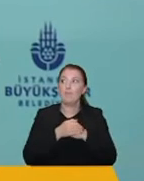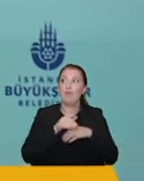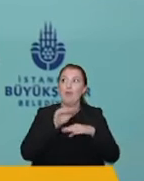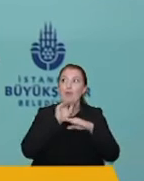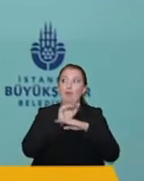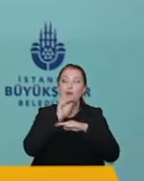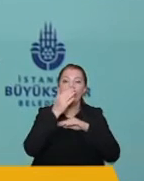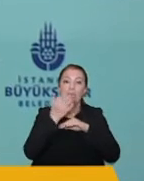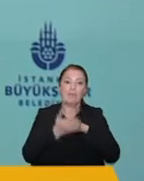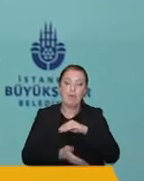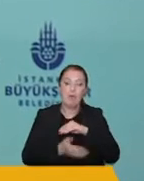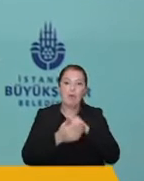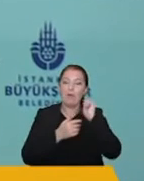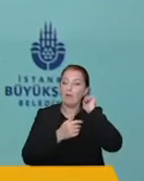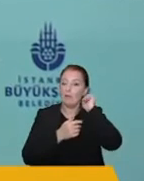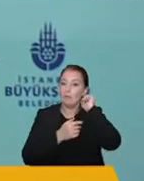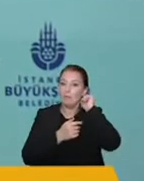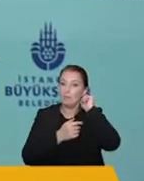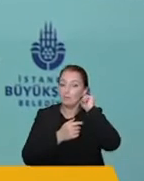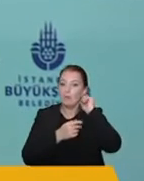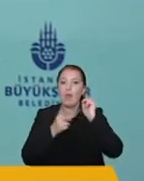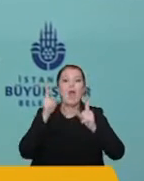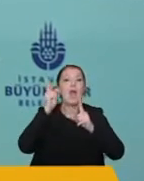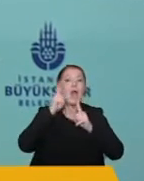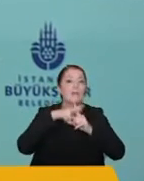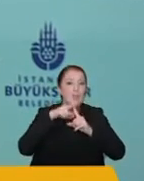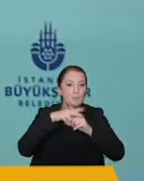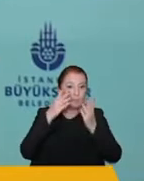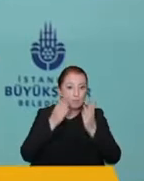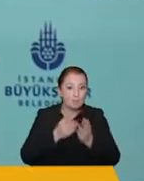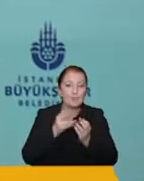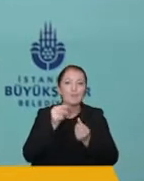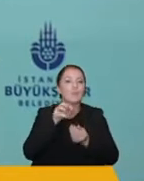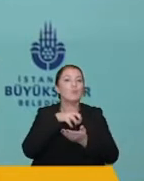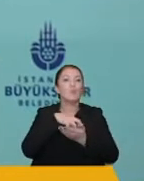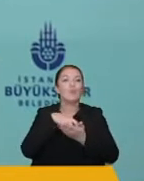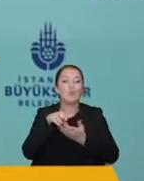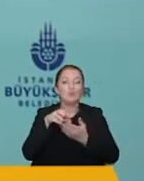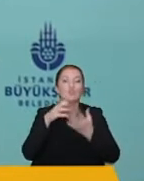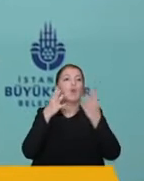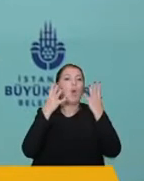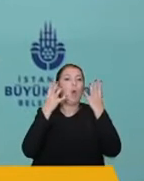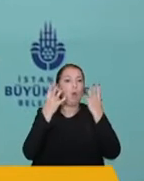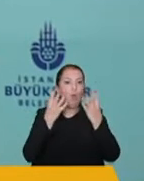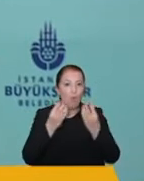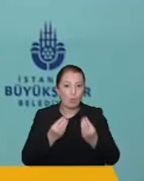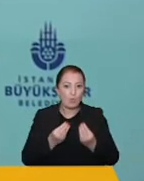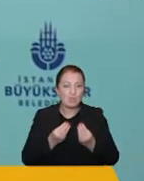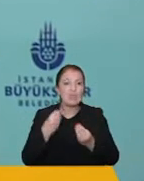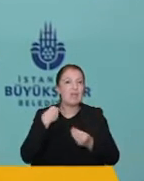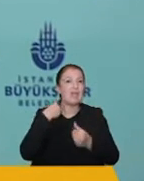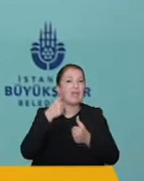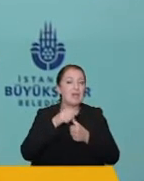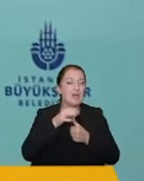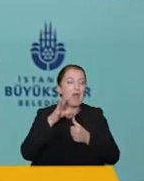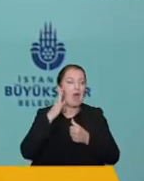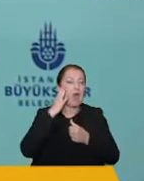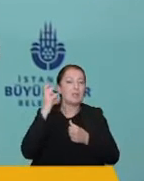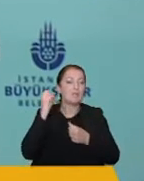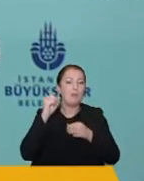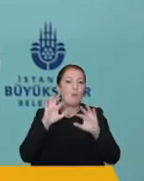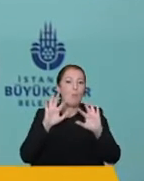hayatına katılımcı bütçe olgusunu yine ezber